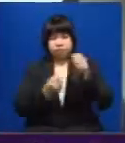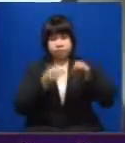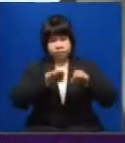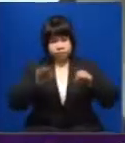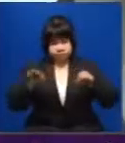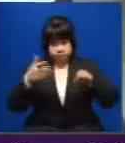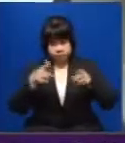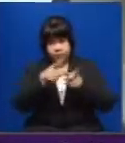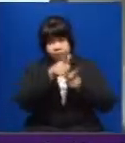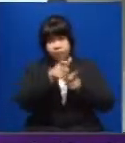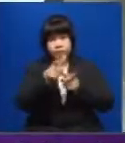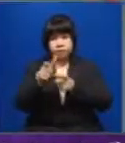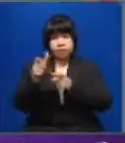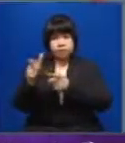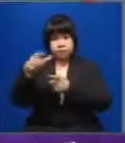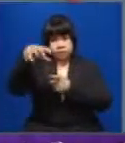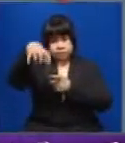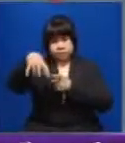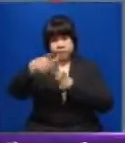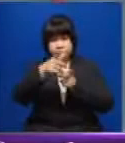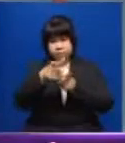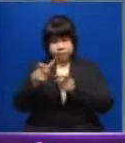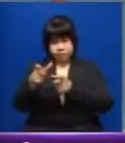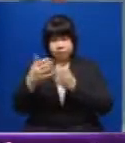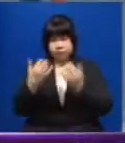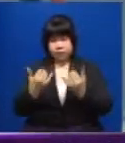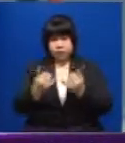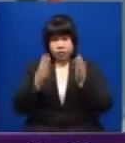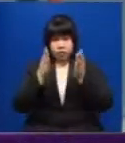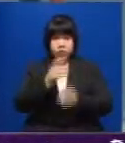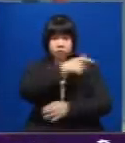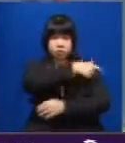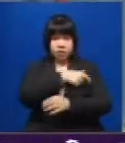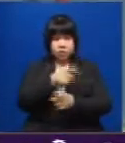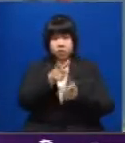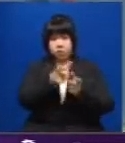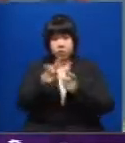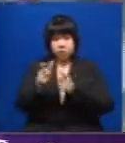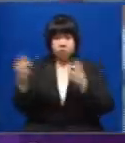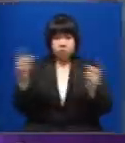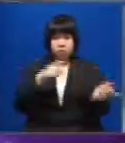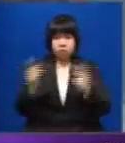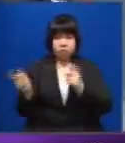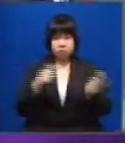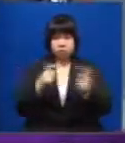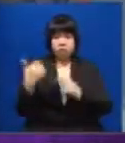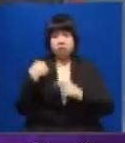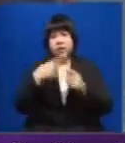ระดมยิงใส่สำนักงานซึ่งคนเฝ้าสถานีวิทยุได้ยิงตอบโต้เธอเป็นคนร้ายบาดเจ็บ 1คน